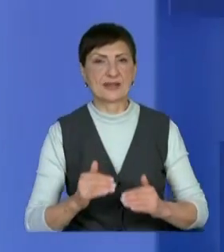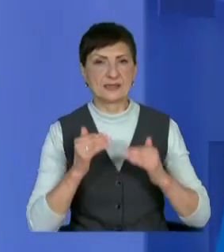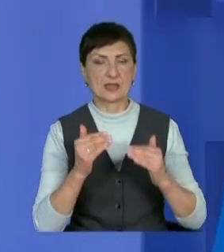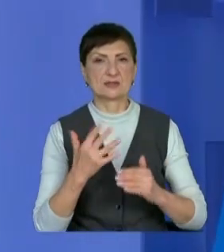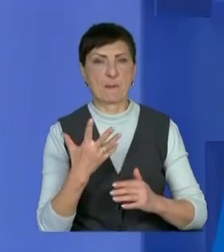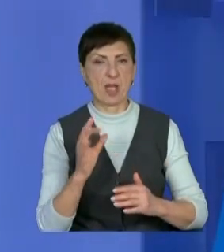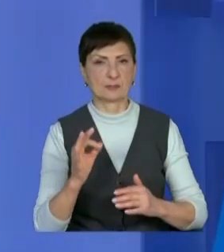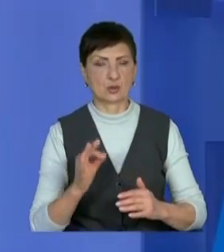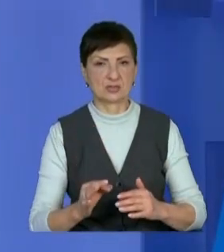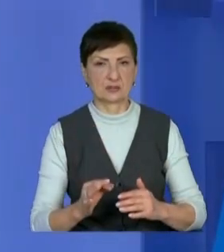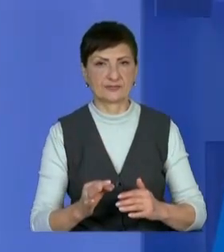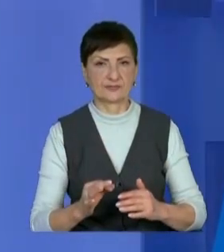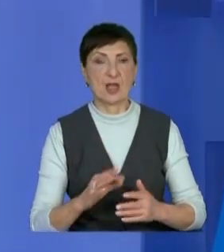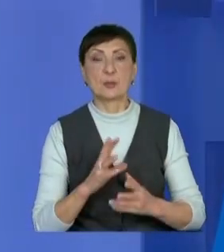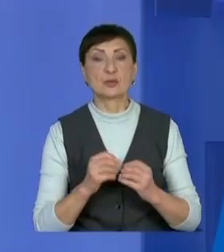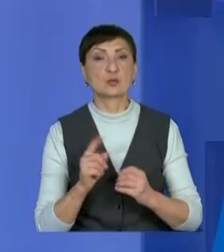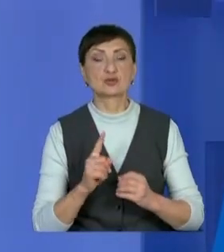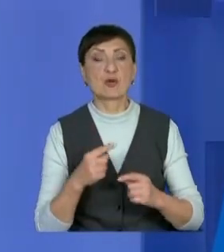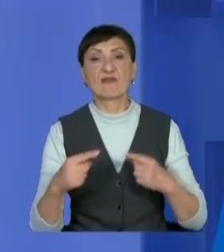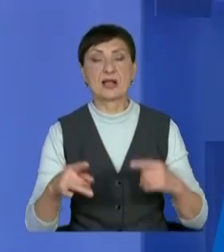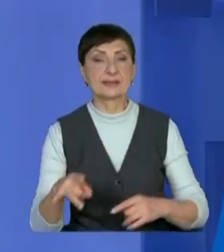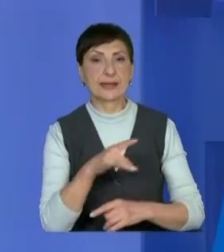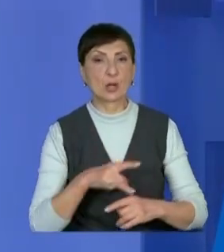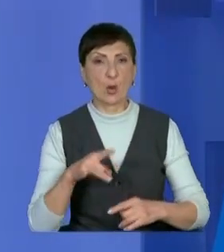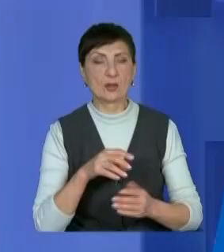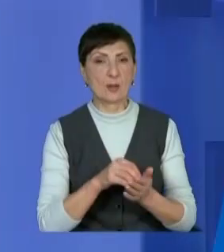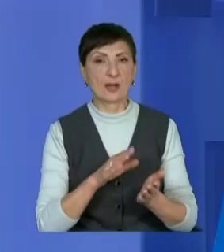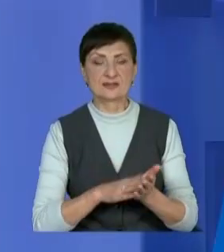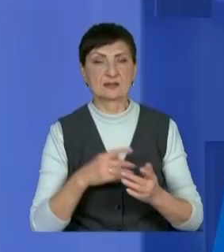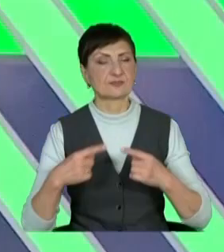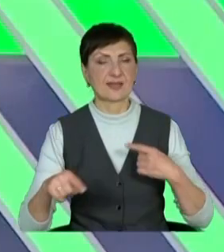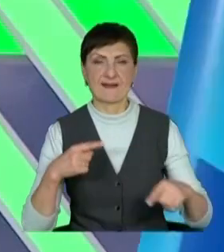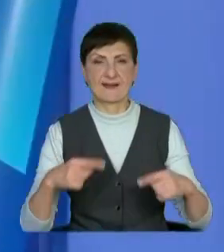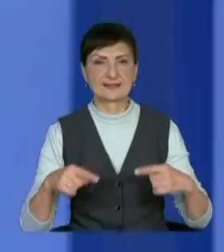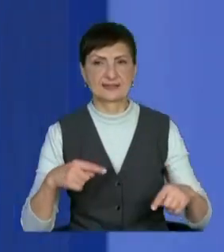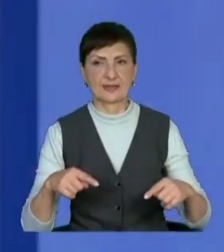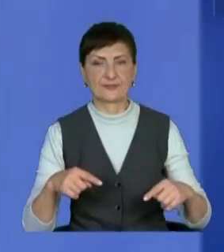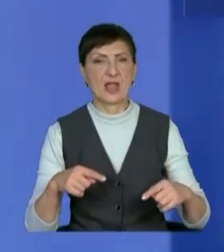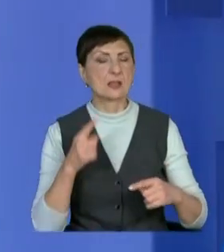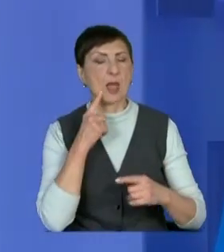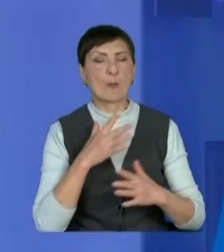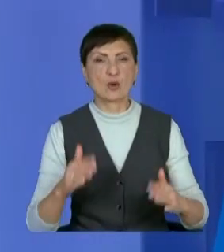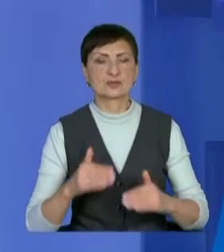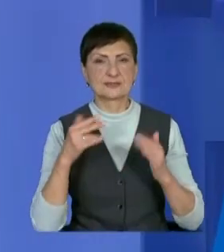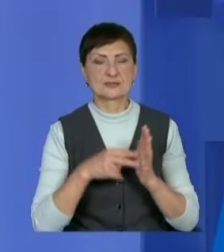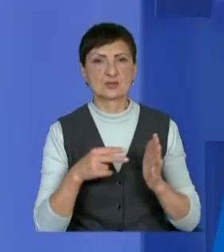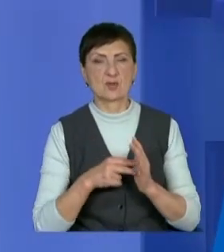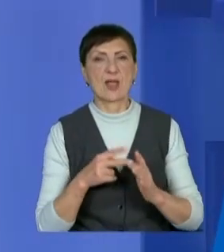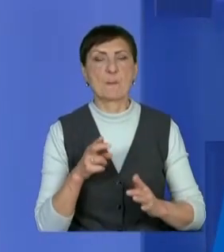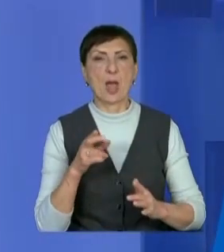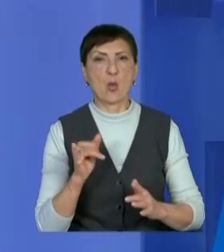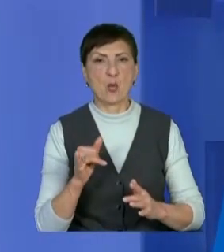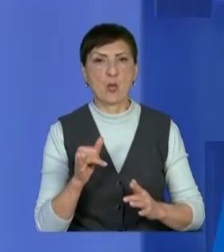на 5%, при том, что в разных регионах показатели сильно отличаются. Наибольший рост цен на вторичное